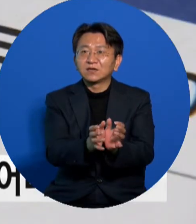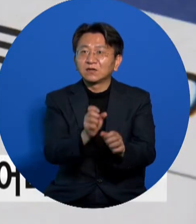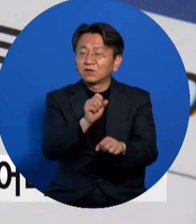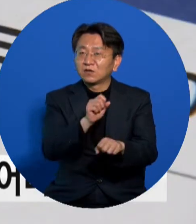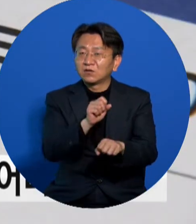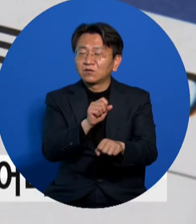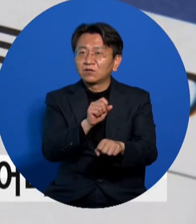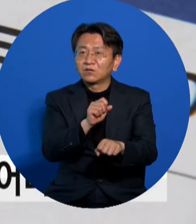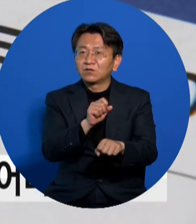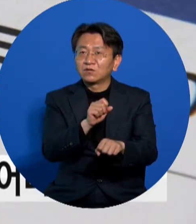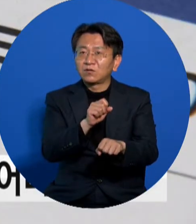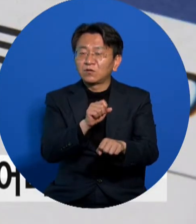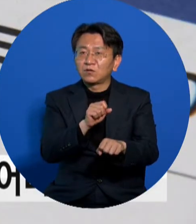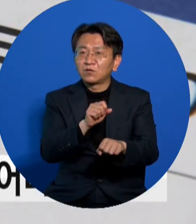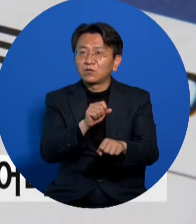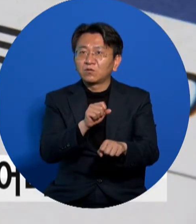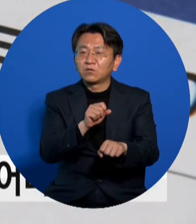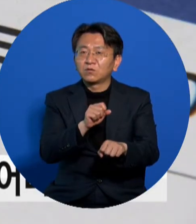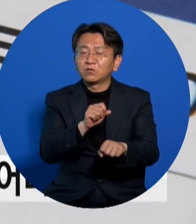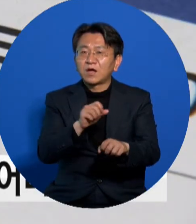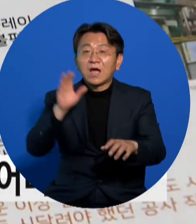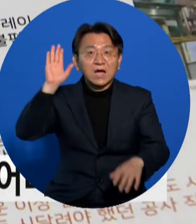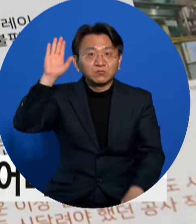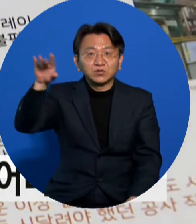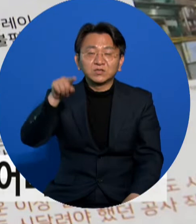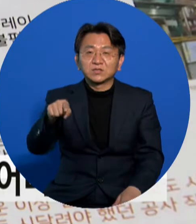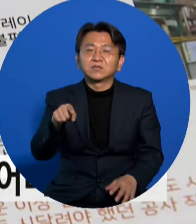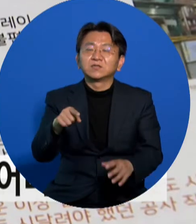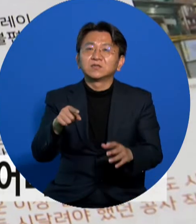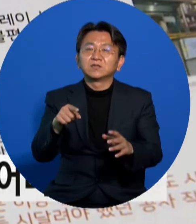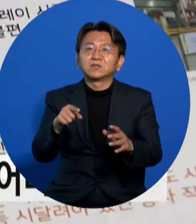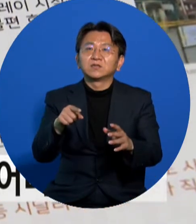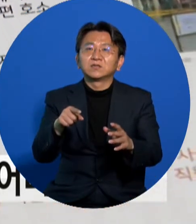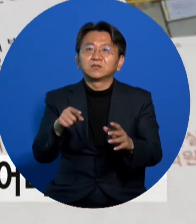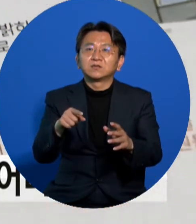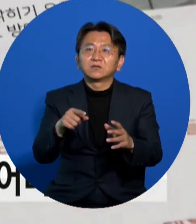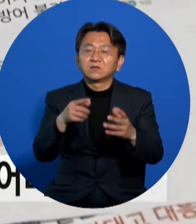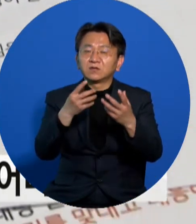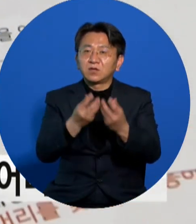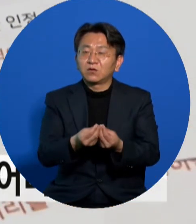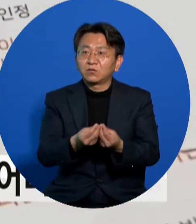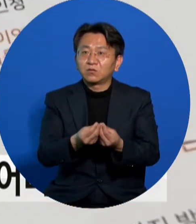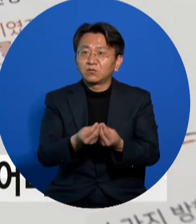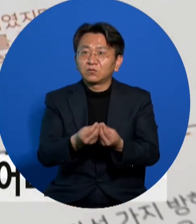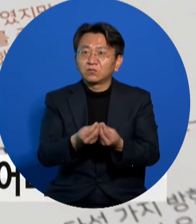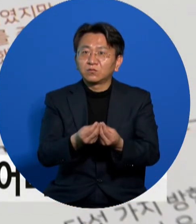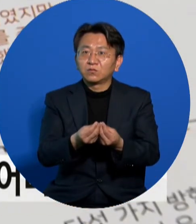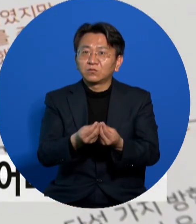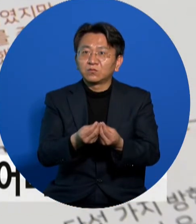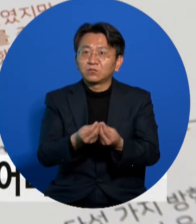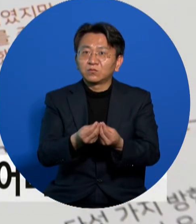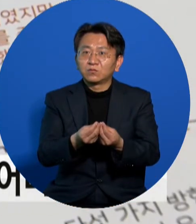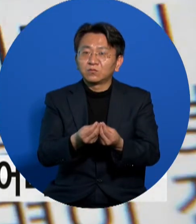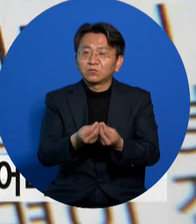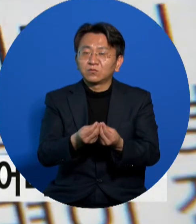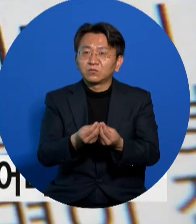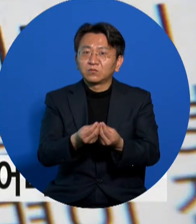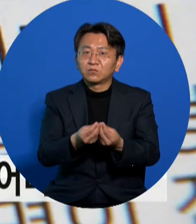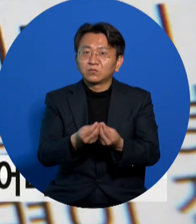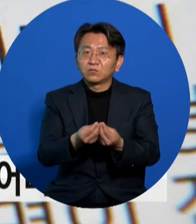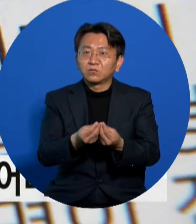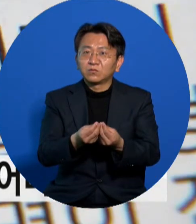사례로 꼽았습니다. 앞으론 이 같은 빌미를 제공하지 말자면서 이동권 논의는 공사 측의 불리한